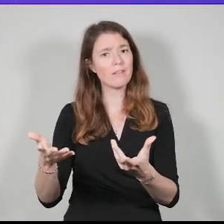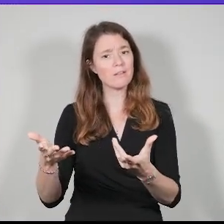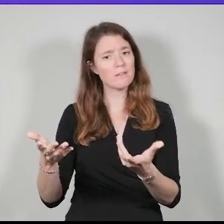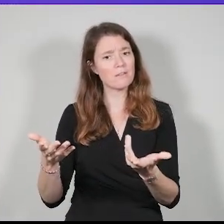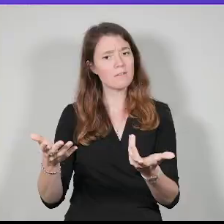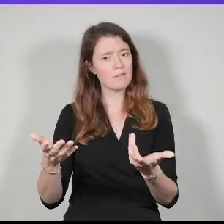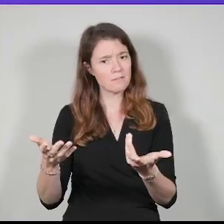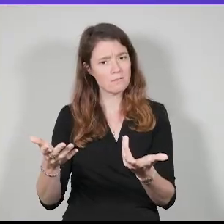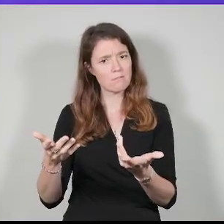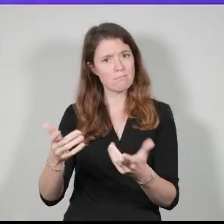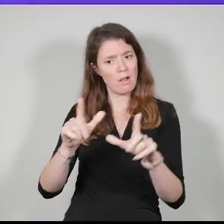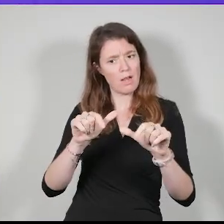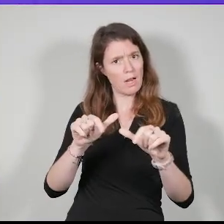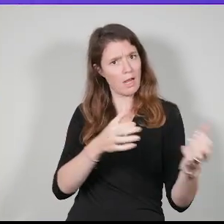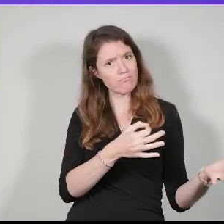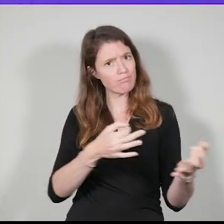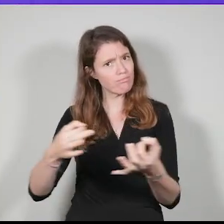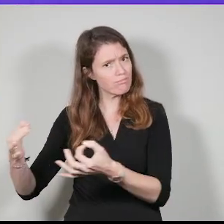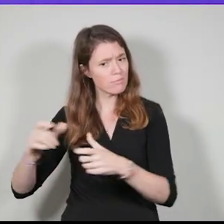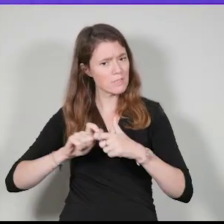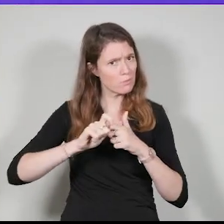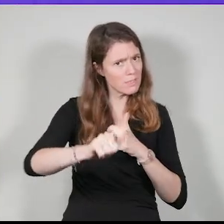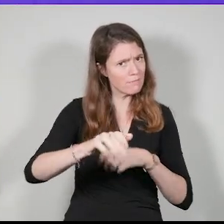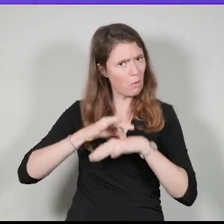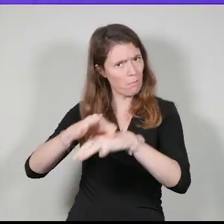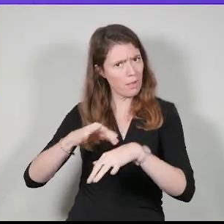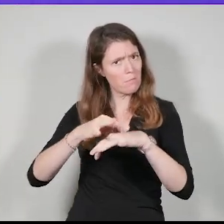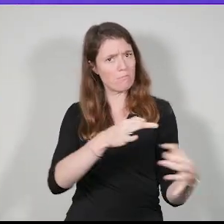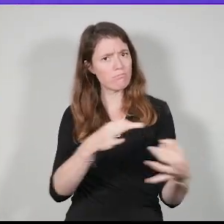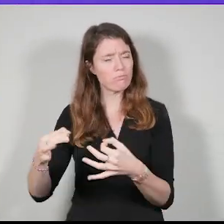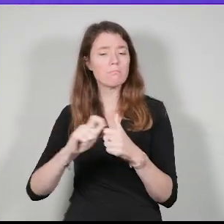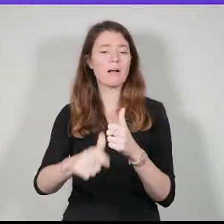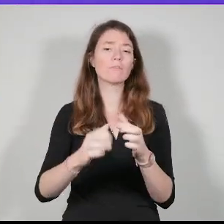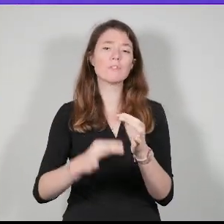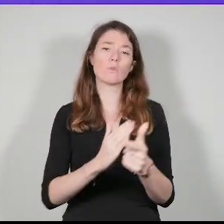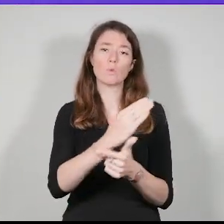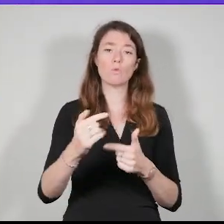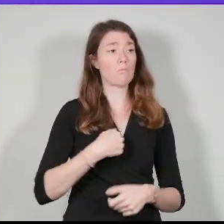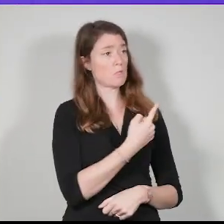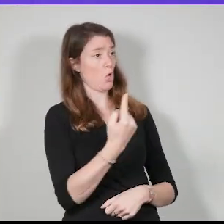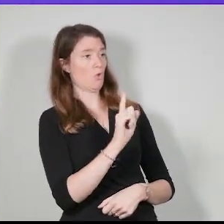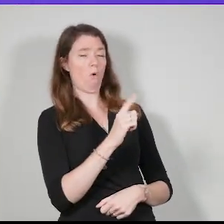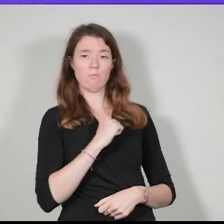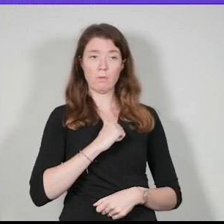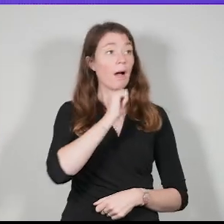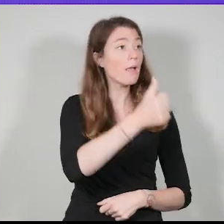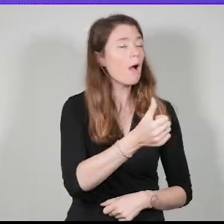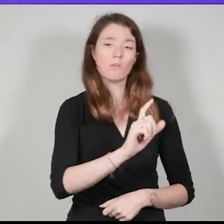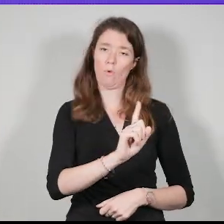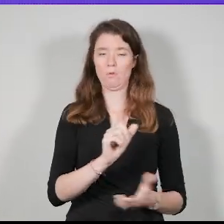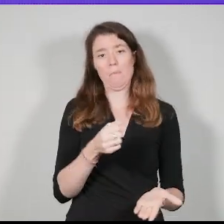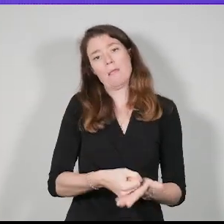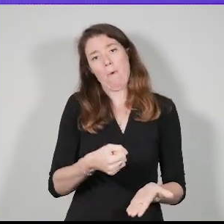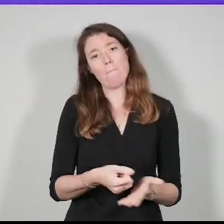constance dans la présence du service et des dispositifs. Donc avec 2 effets, je ne suis pas seule, il n'y a pas rien, ce qui est déjà un